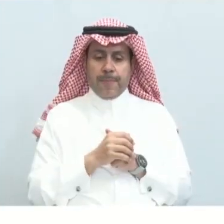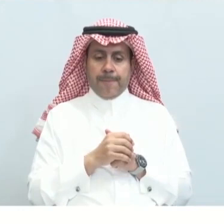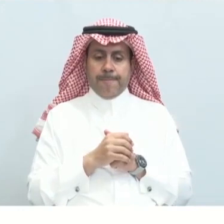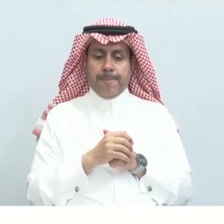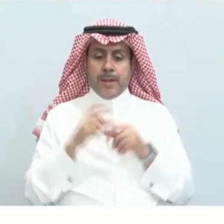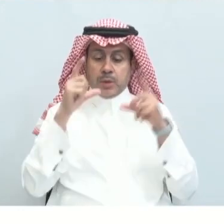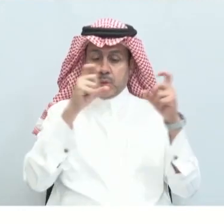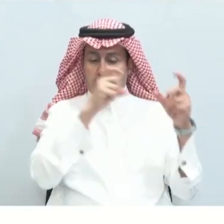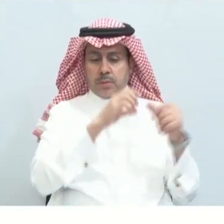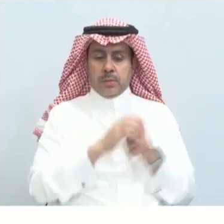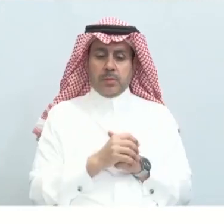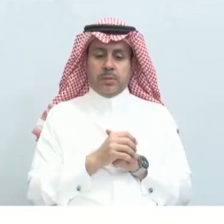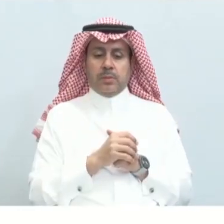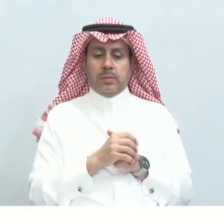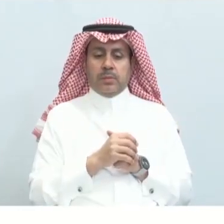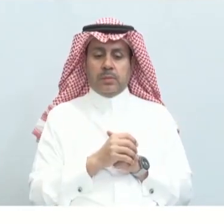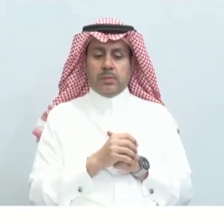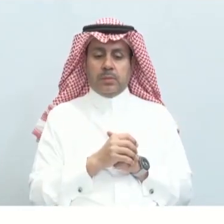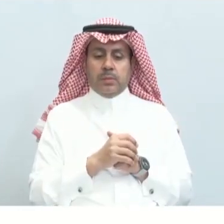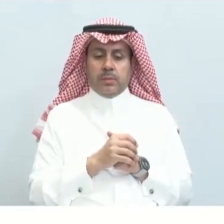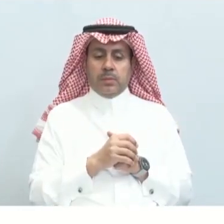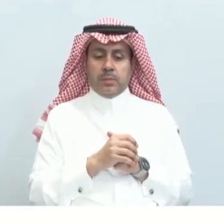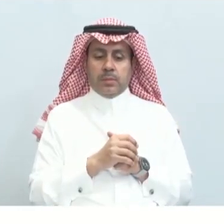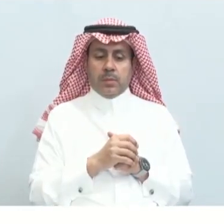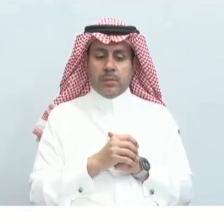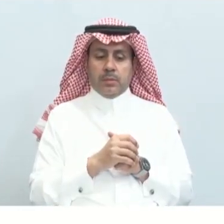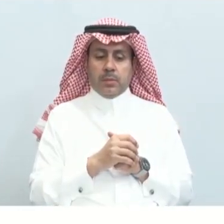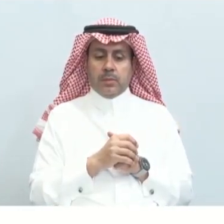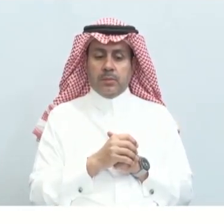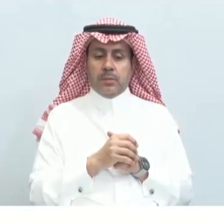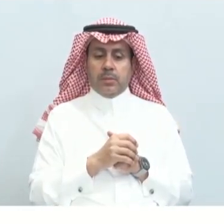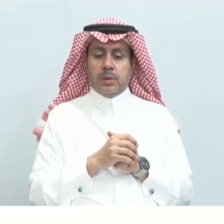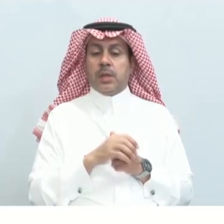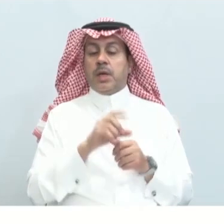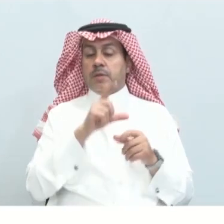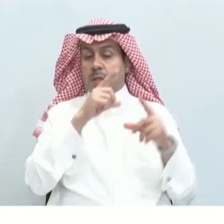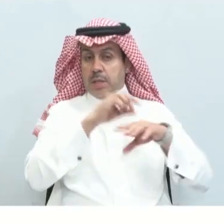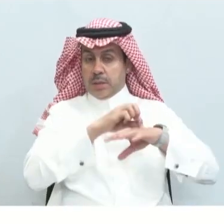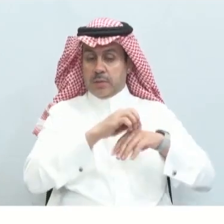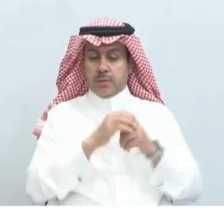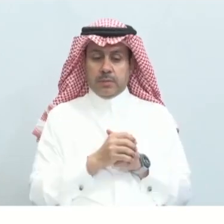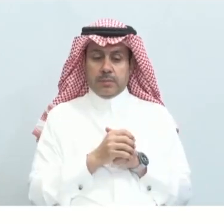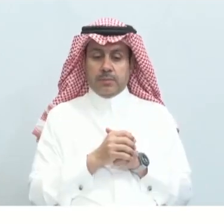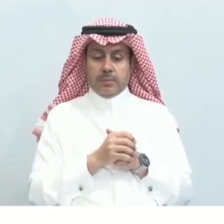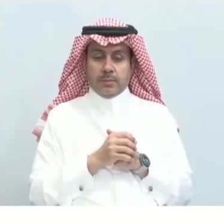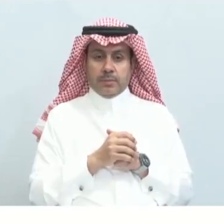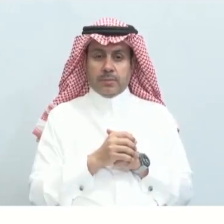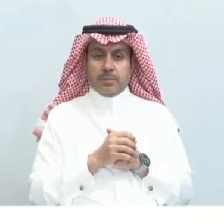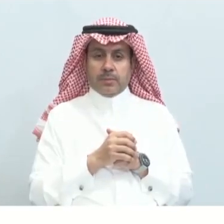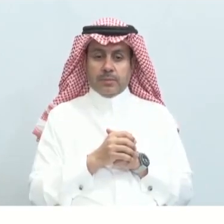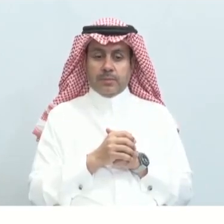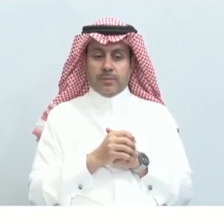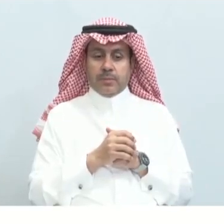عديده باشكال مختلفه لنفس الاشخاص نفس الاشخاص